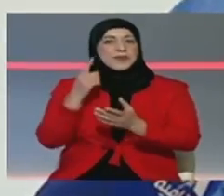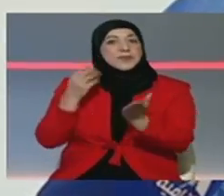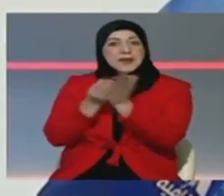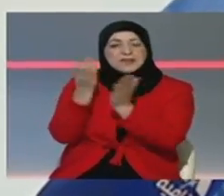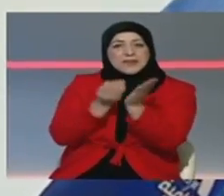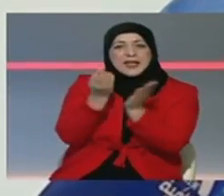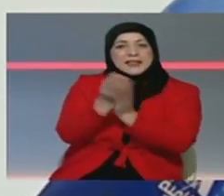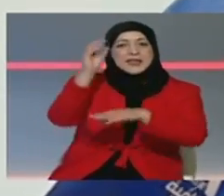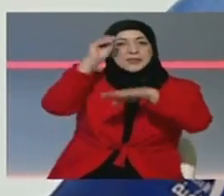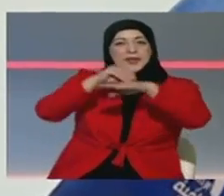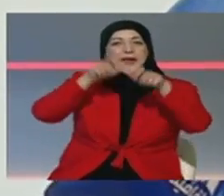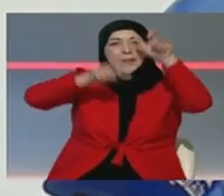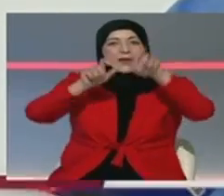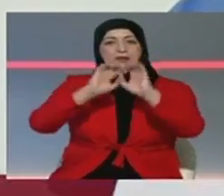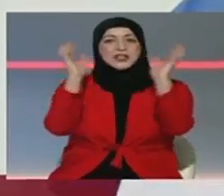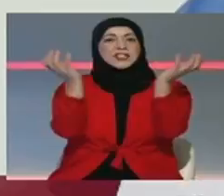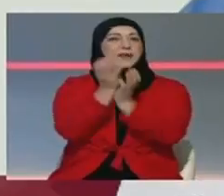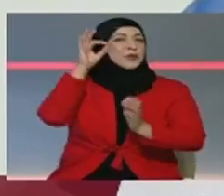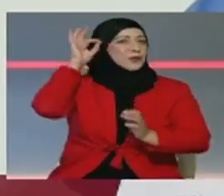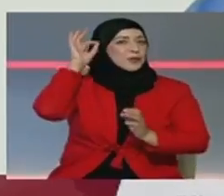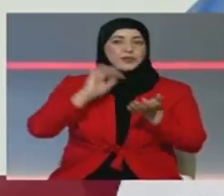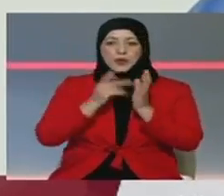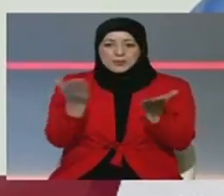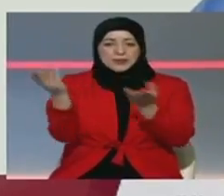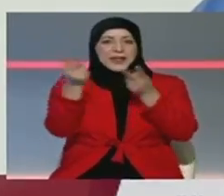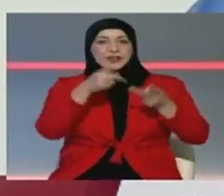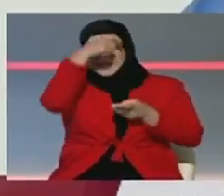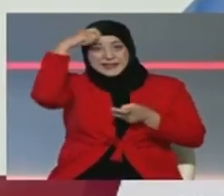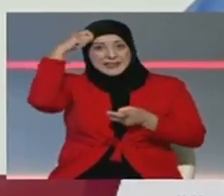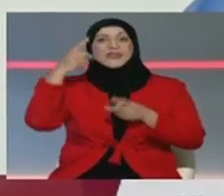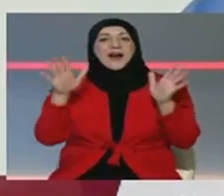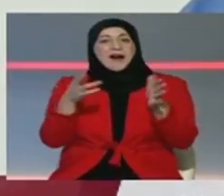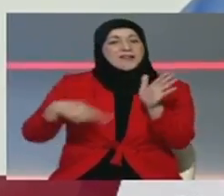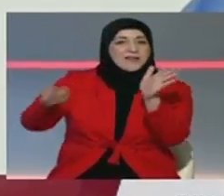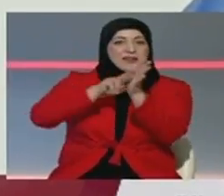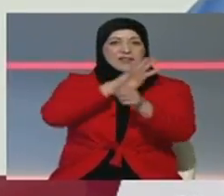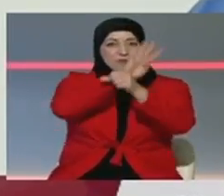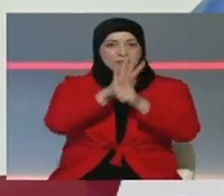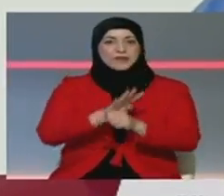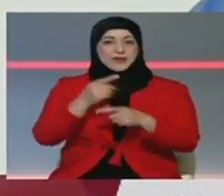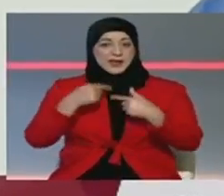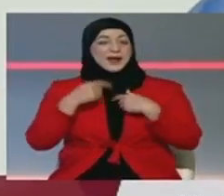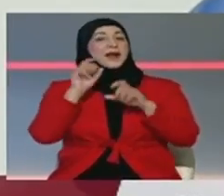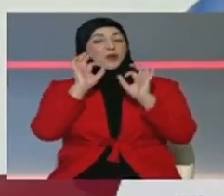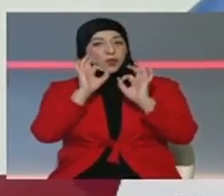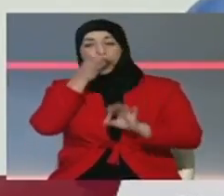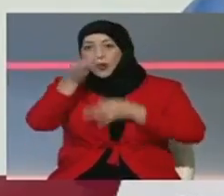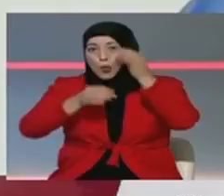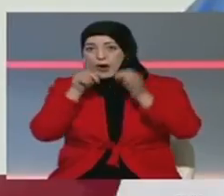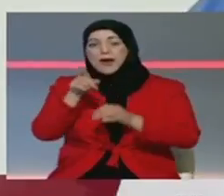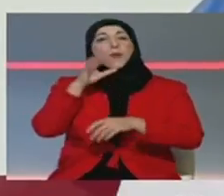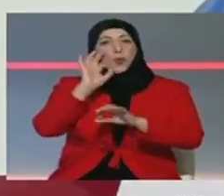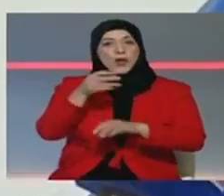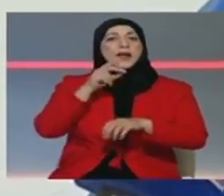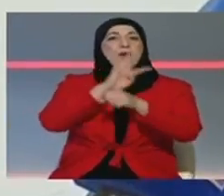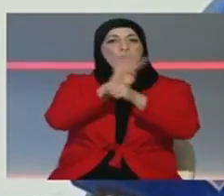توعوية للشعب التونسي كل جاي الصيف وخايفين من موجة أخرى، حبينا نقول لهم راهو الفيروس مازال موجود ما بيناتنا.